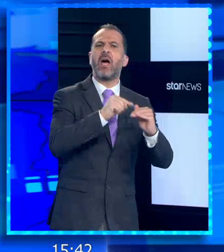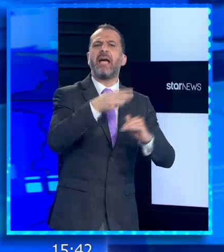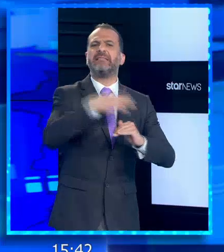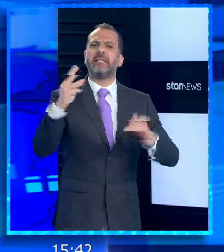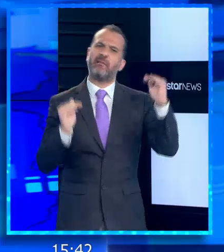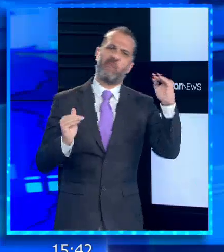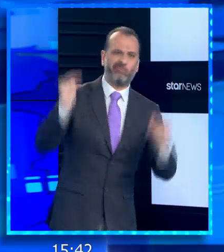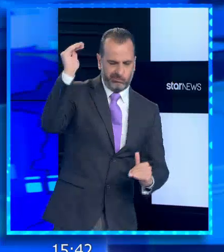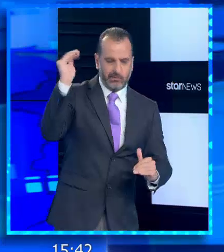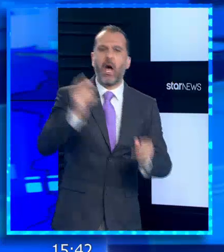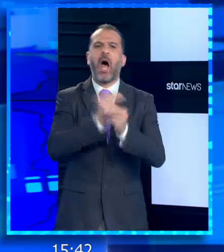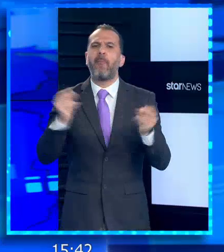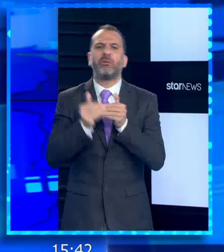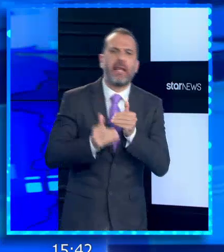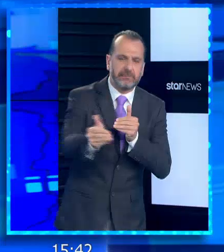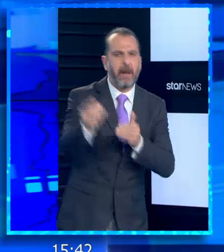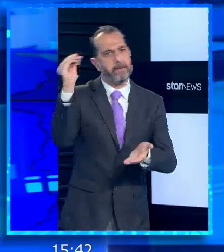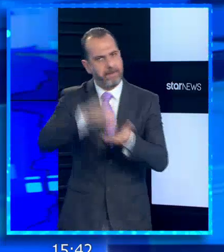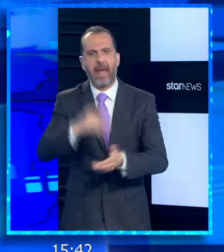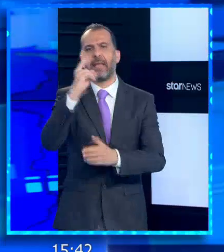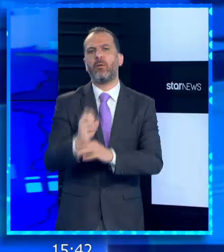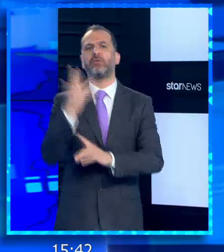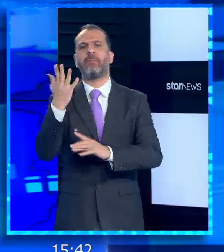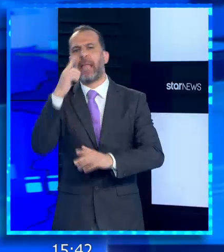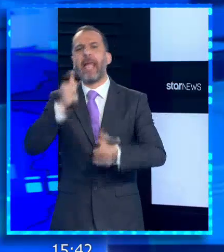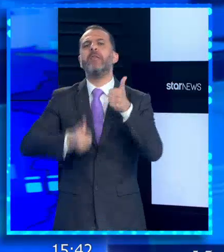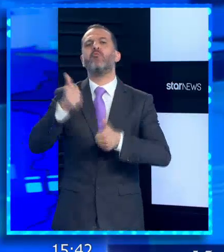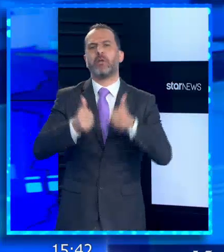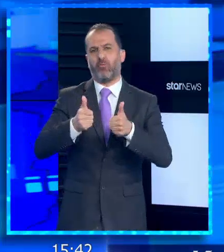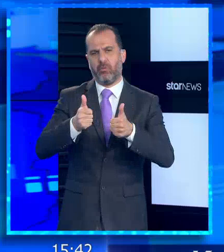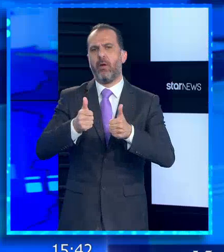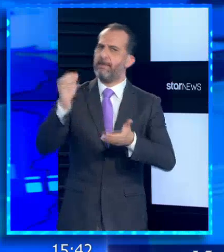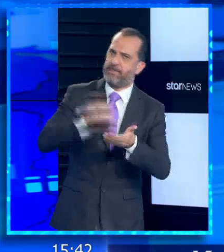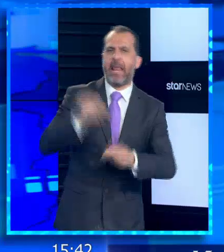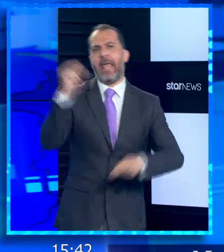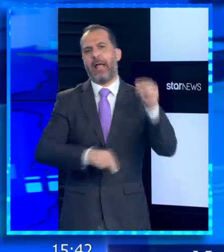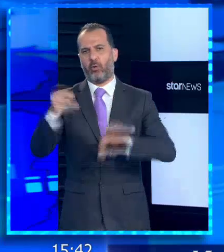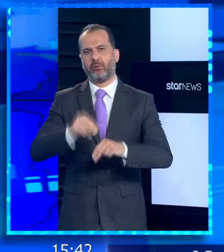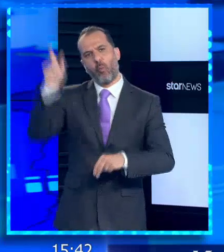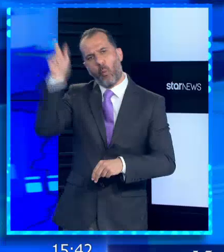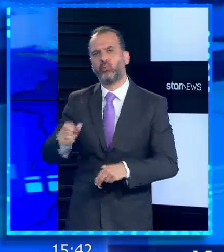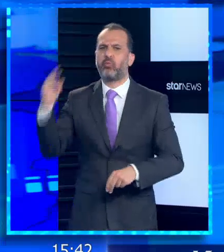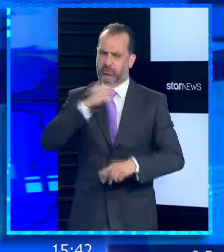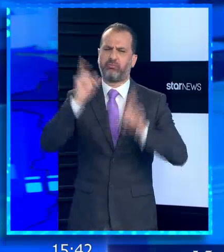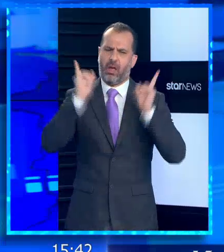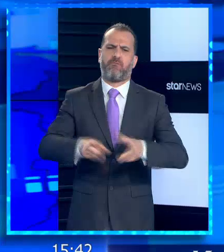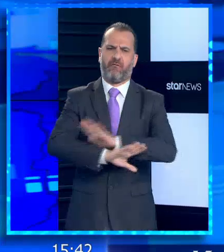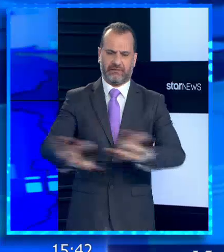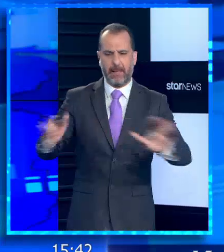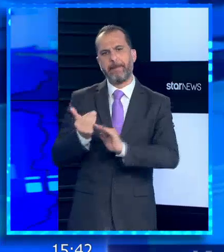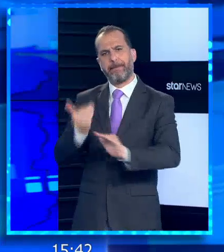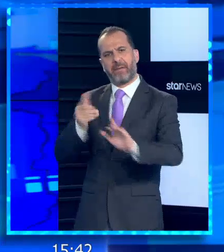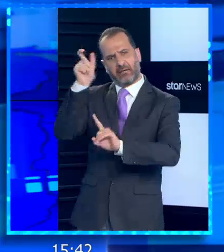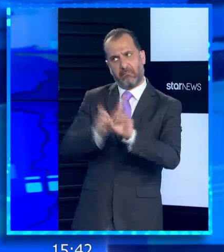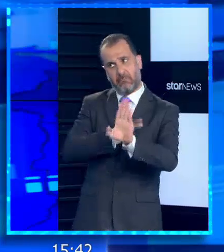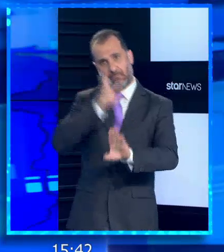σε νέες κάλπες στις 25 Ιουνίου. Αυτή είναι η απόφαση του Κυριάκου Μητσοτάκη, ο οποίος νωρίτερα επισκέφθηκε την πρόεδρο της Δημοκρατίας